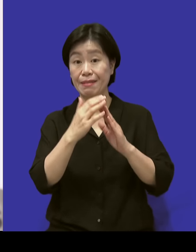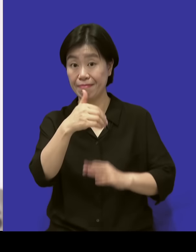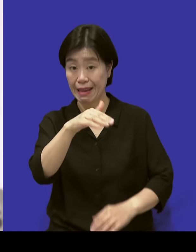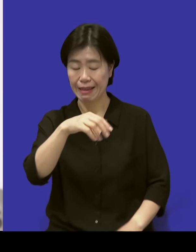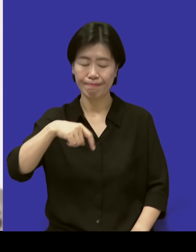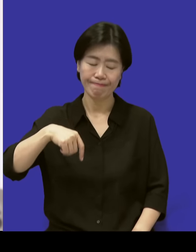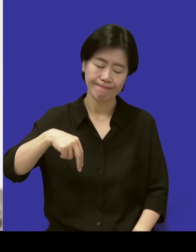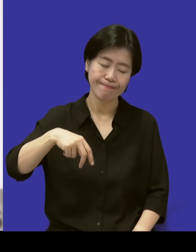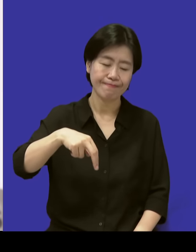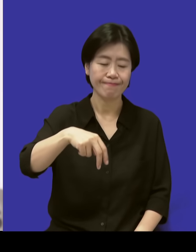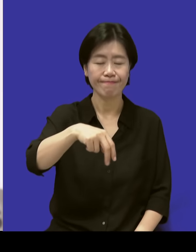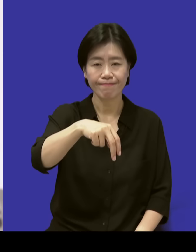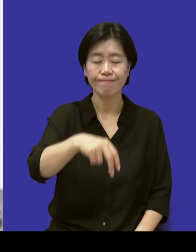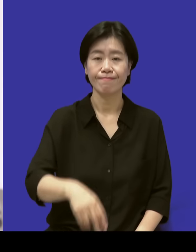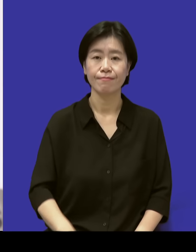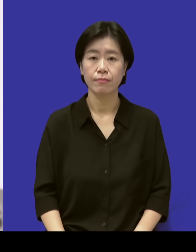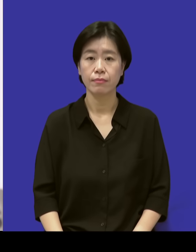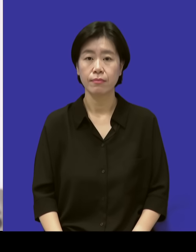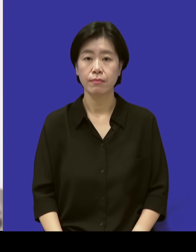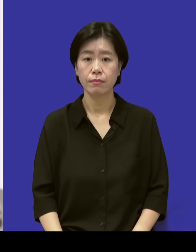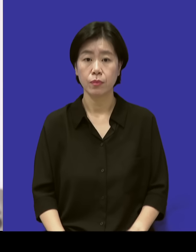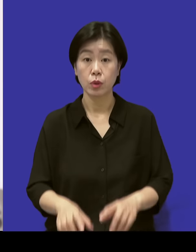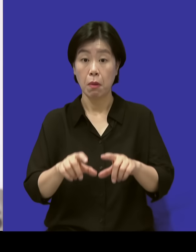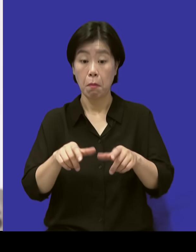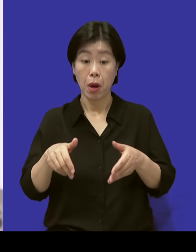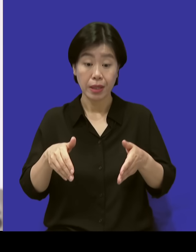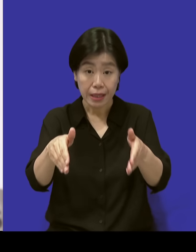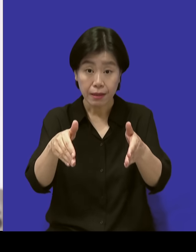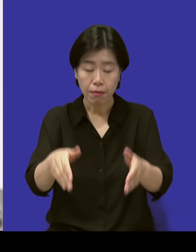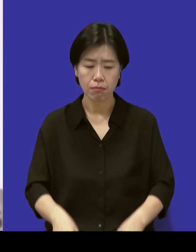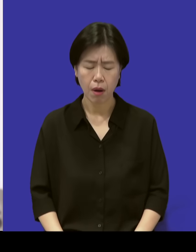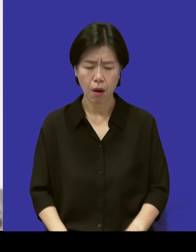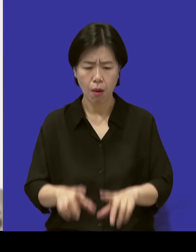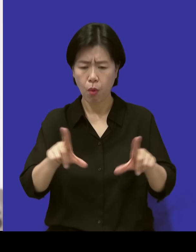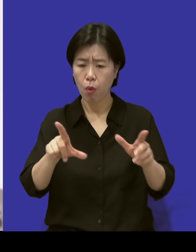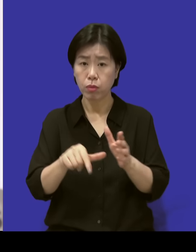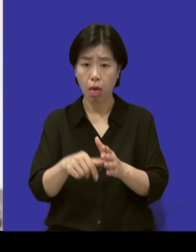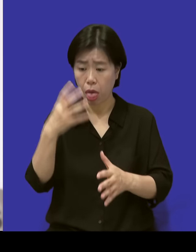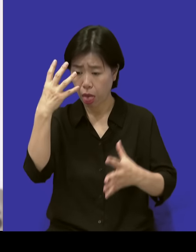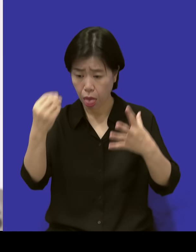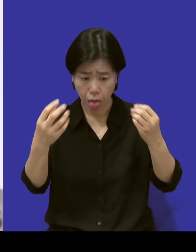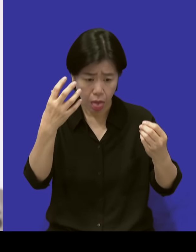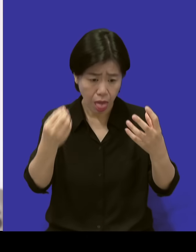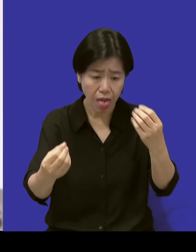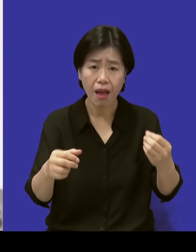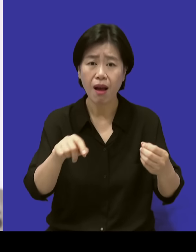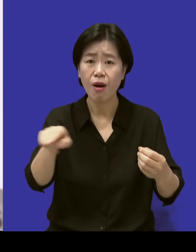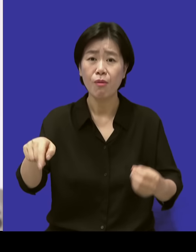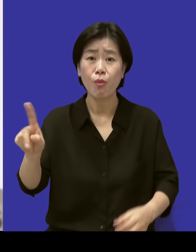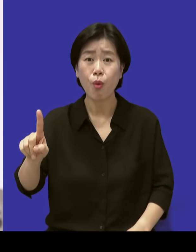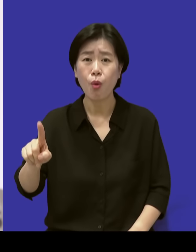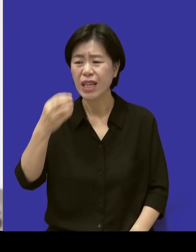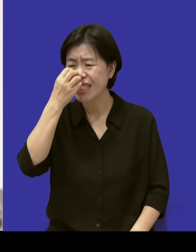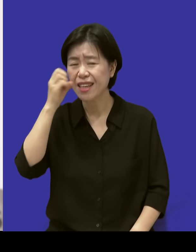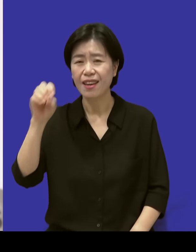걸어갔는데 평소에 안 보였던 게 갑자기 보이기 시작하는 거예요. 예. 길거리에 버려진 쓰레기들이 이제 보이기 시작하는